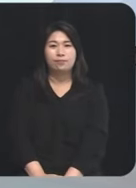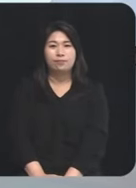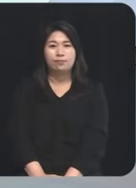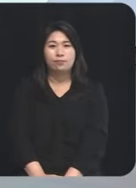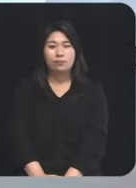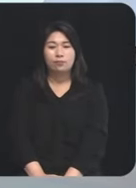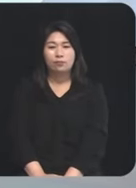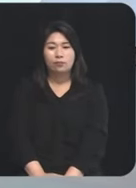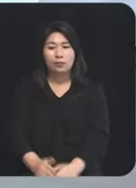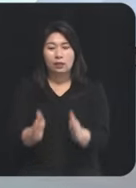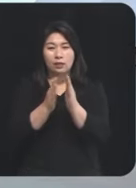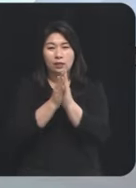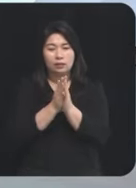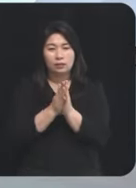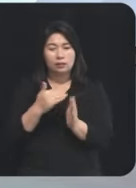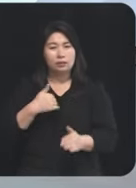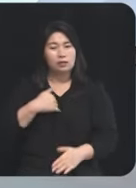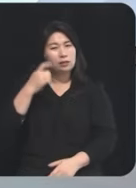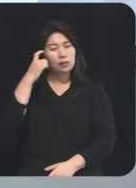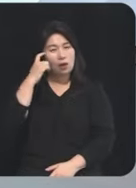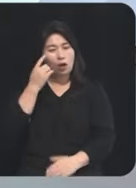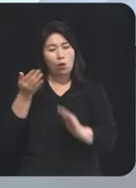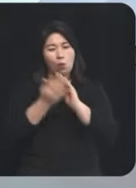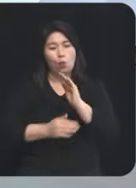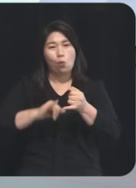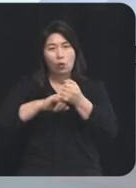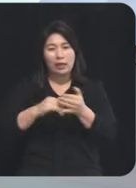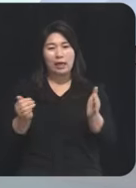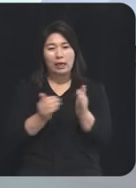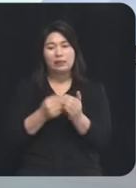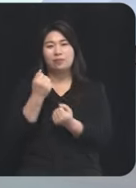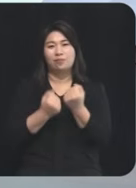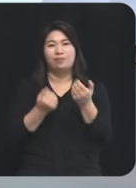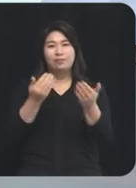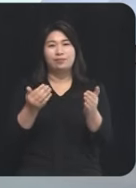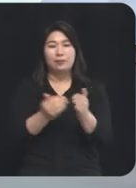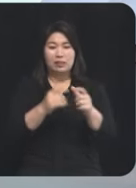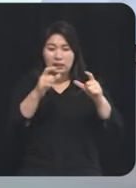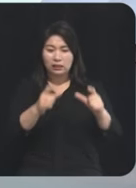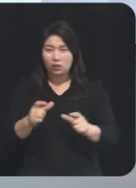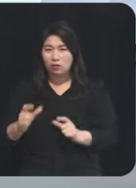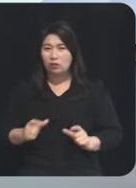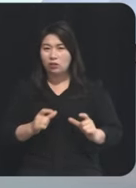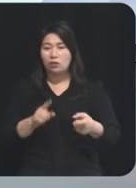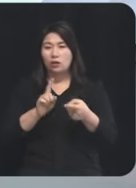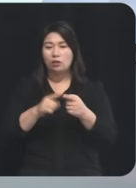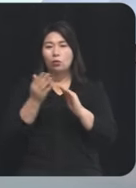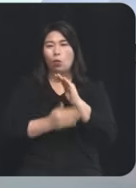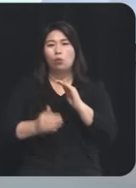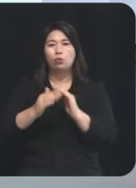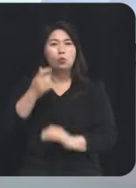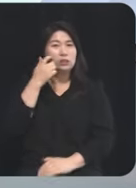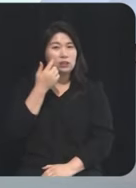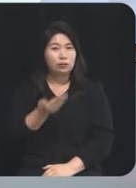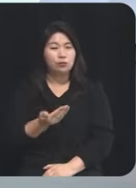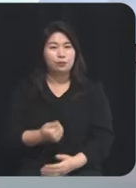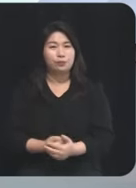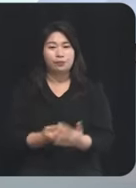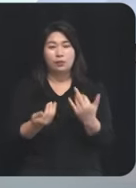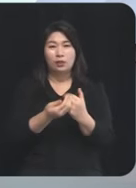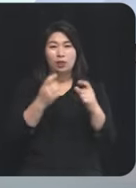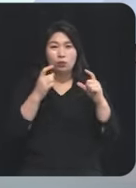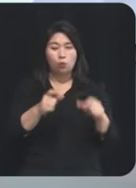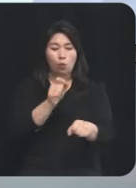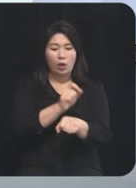네, 출마 예편과 공약들까지 함께 들어봤습니다. 지역 현안에 대해서 공통 질문 드리도록 하겠습니다.